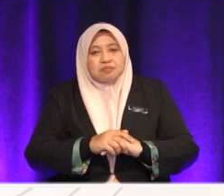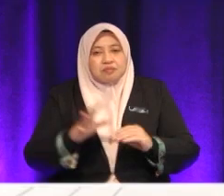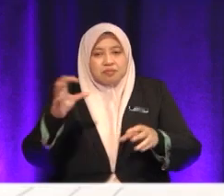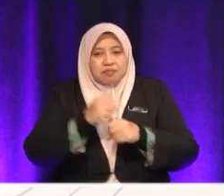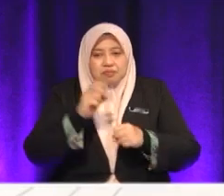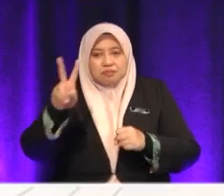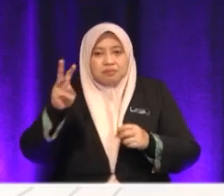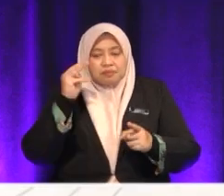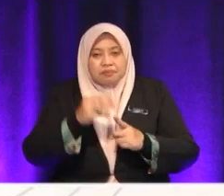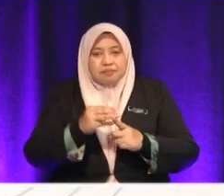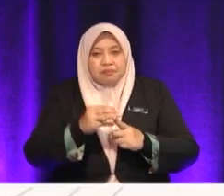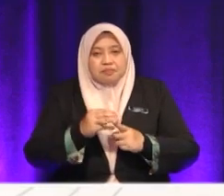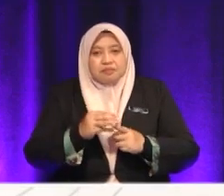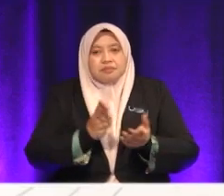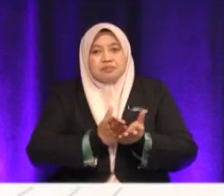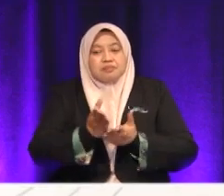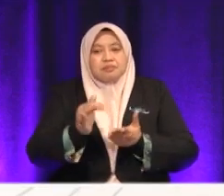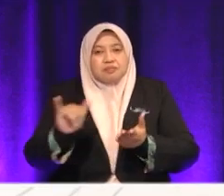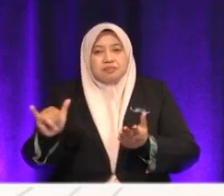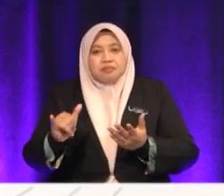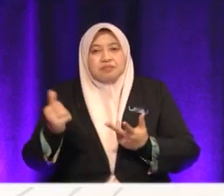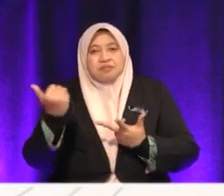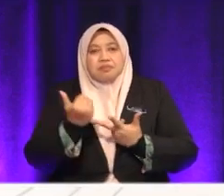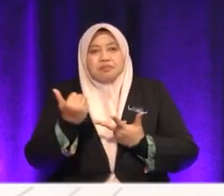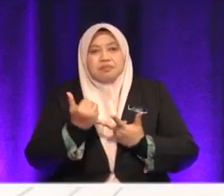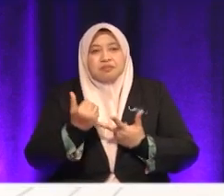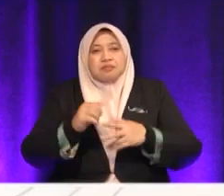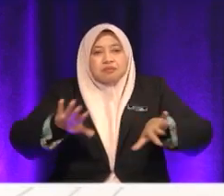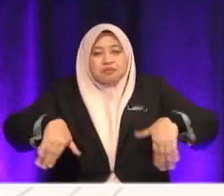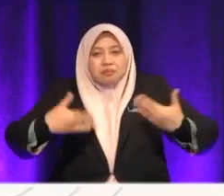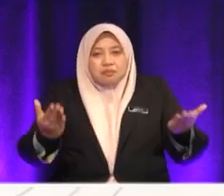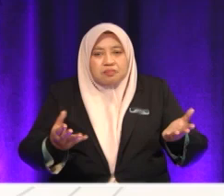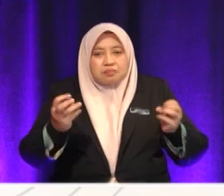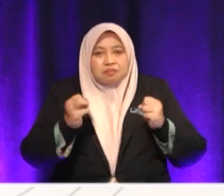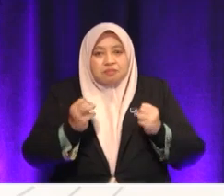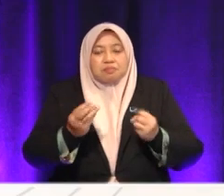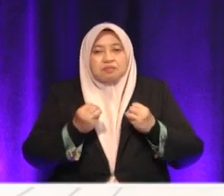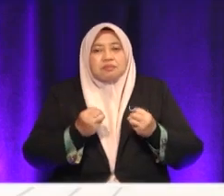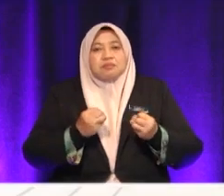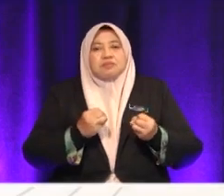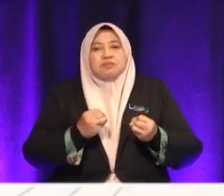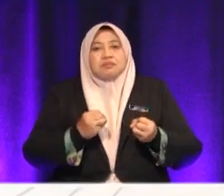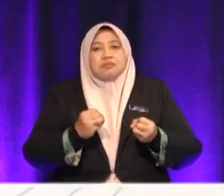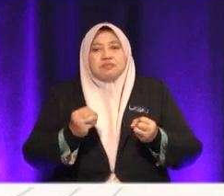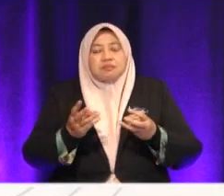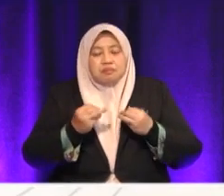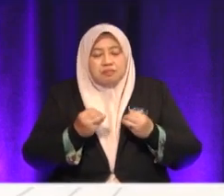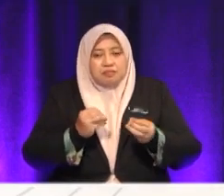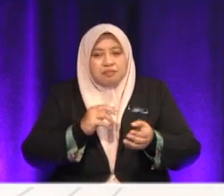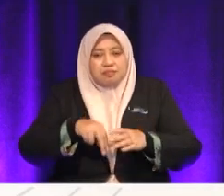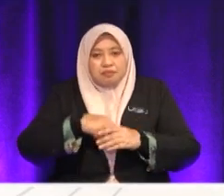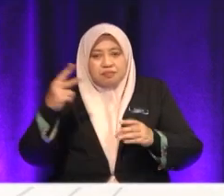situ oke ya seterusnya qoyyum macam mana kita motion kayak itu maksudnya dia bergerak Dari sini pergi